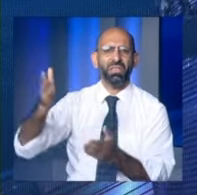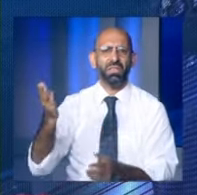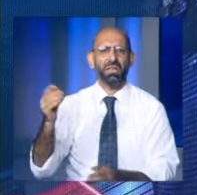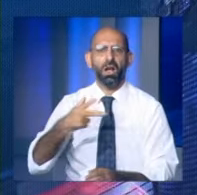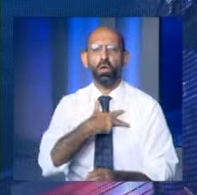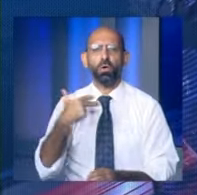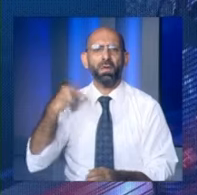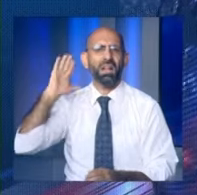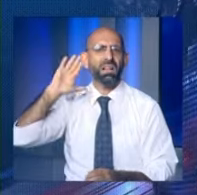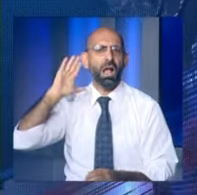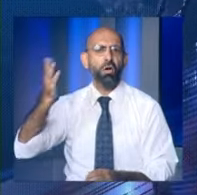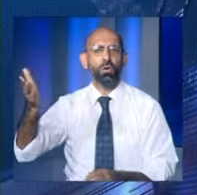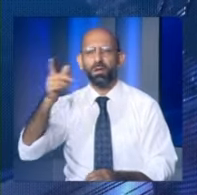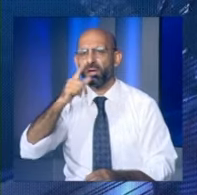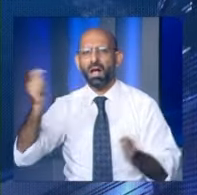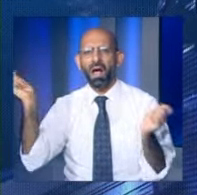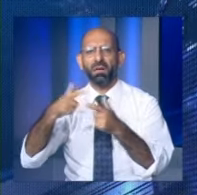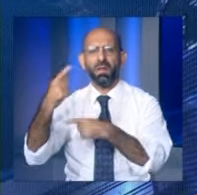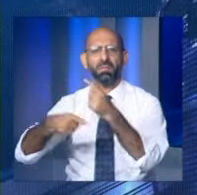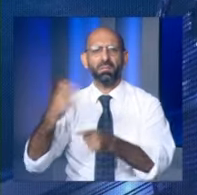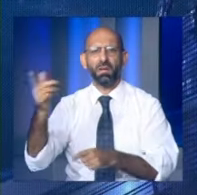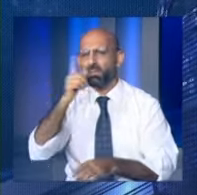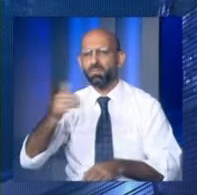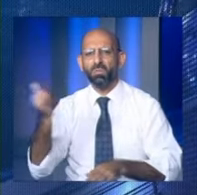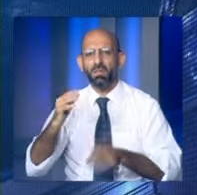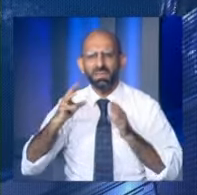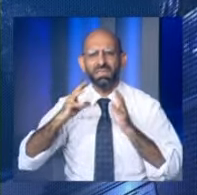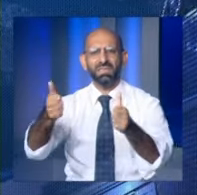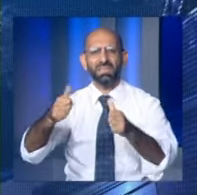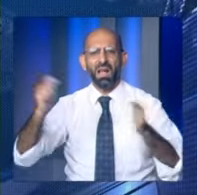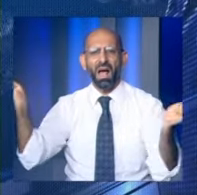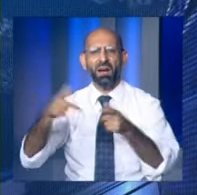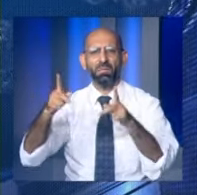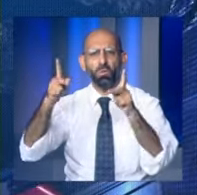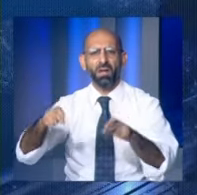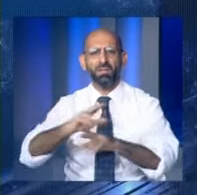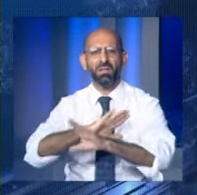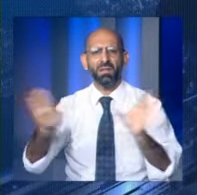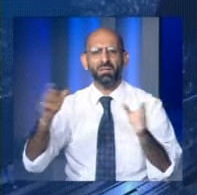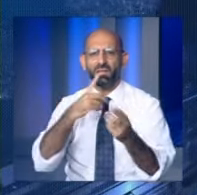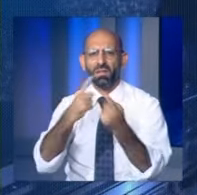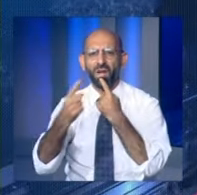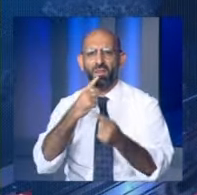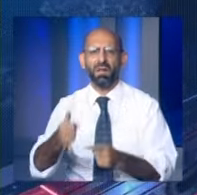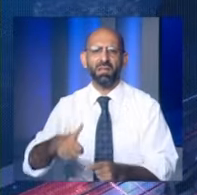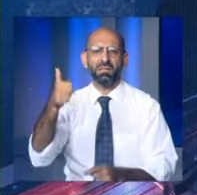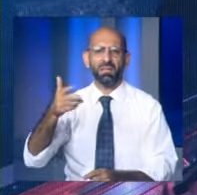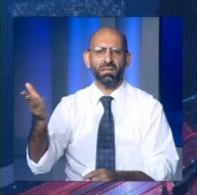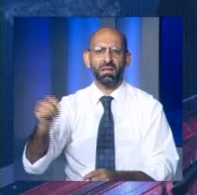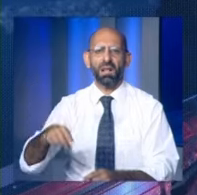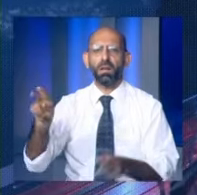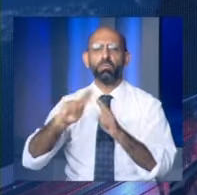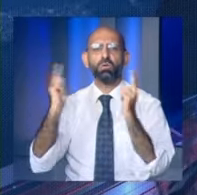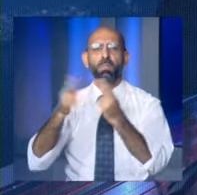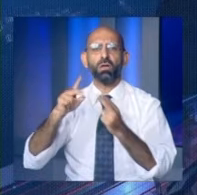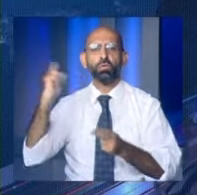إن حكومة نتنياهو تعمد لإطالة الحرب كلما تكثفت جهود الوسطاء الدوليين لمحاولة التوصل إلى صيغة لوقف إطلاق